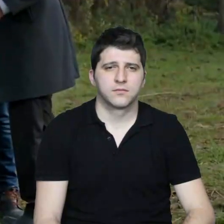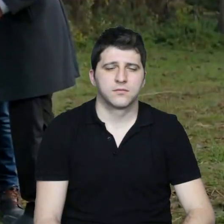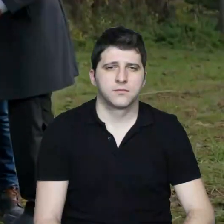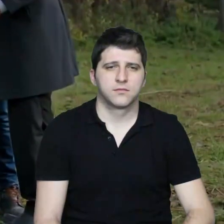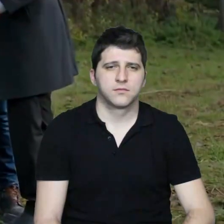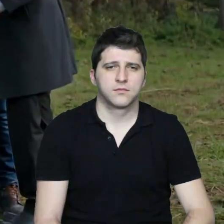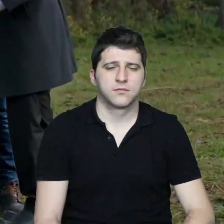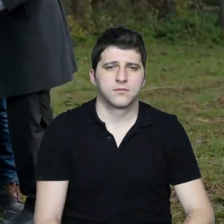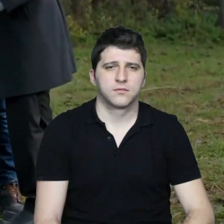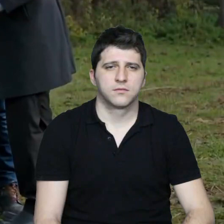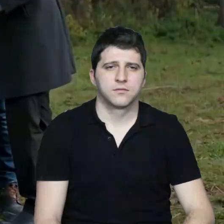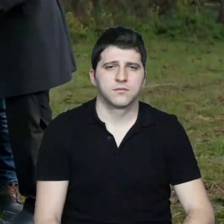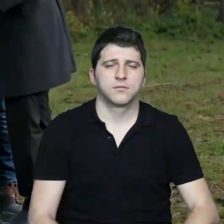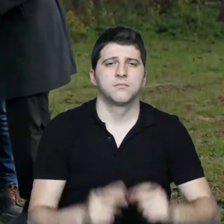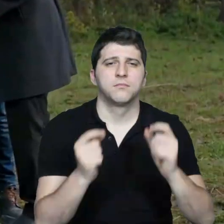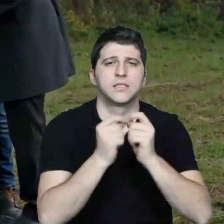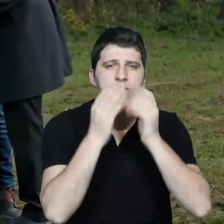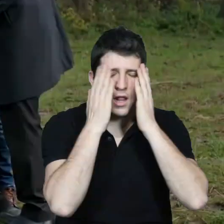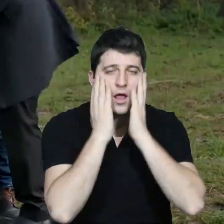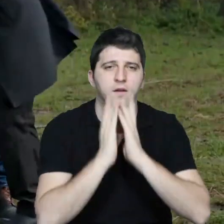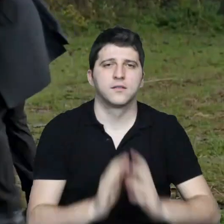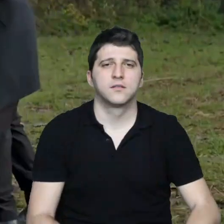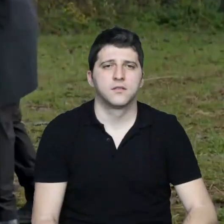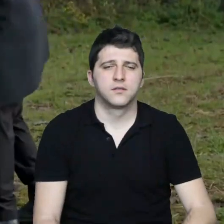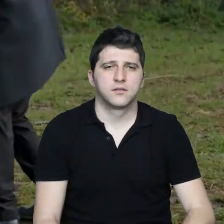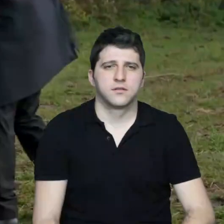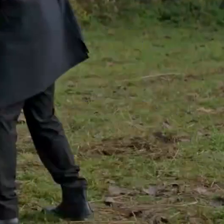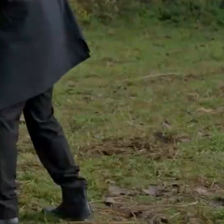İsmail eğilip koyunu kavradı. Bismillah.